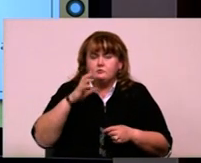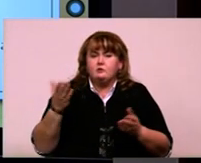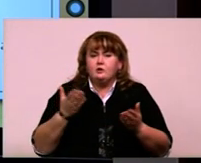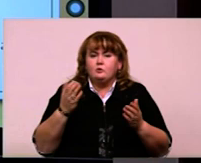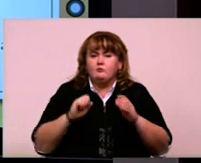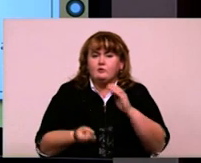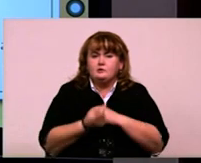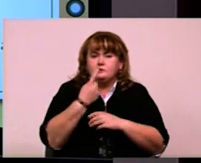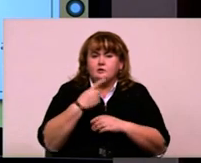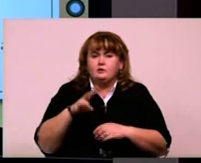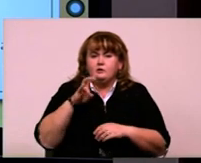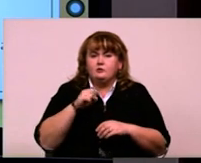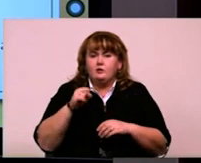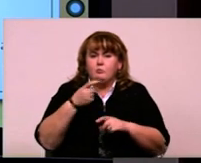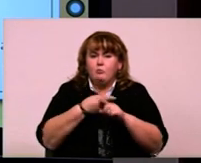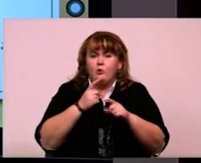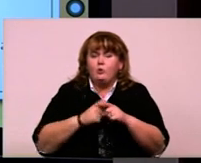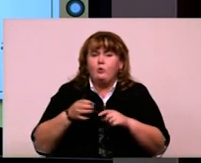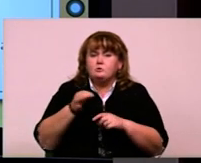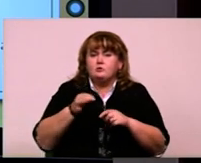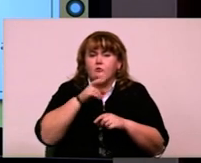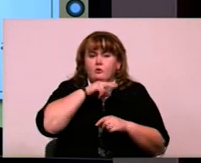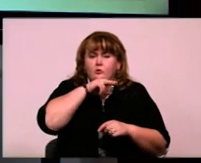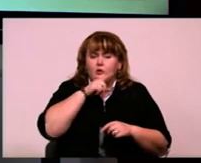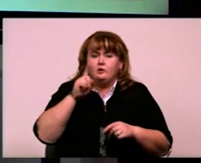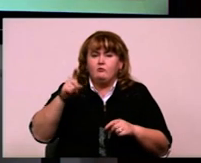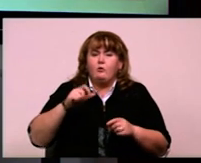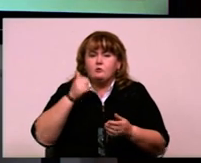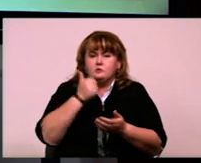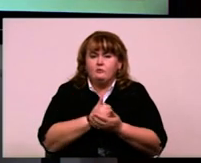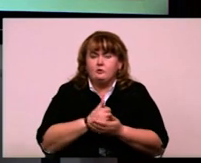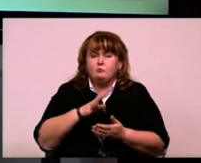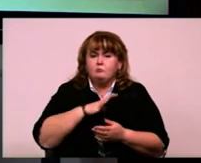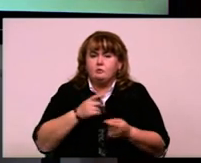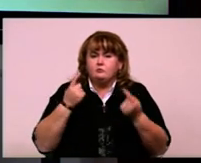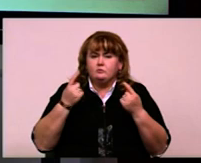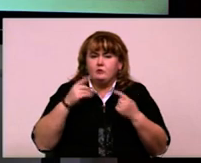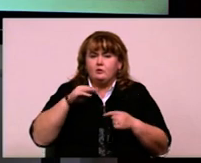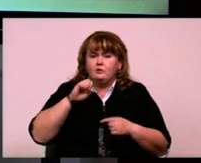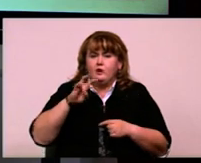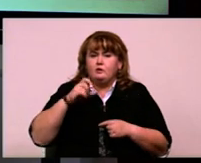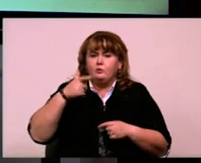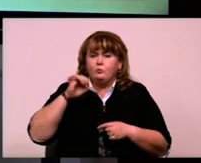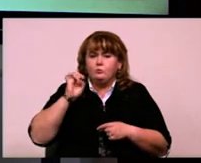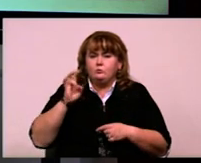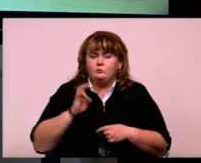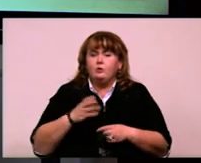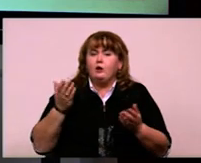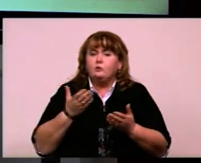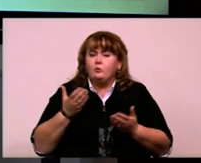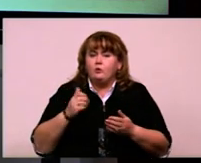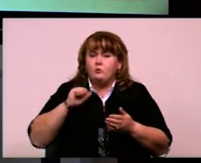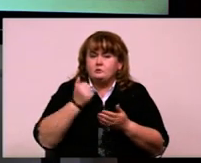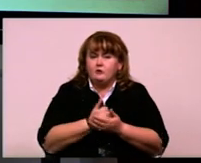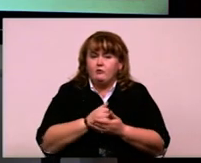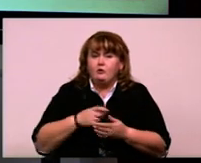который возник на полуострове Корея. Его основателем был легендарный Тан Гун, который